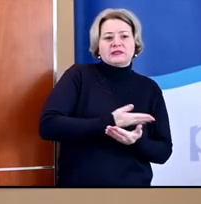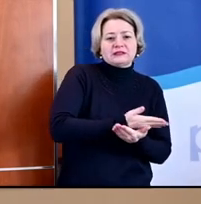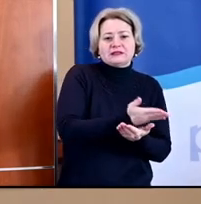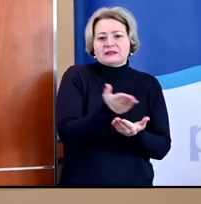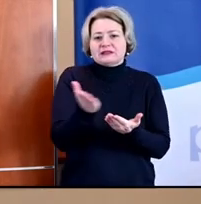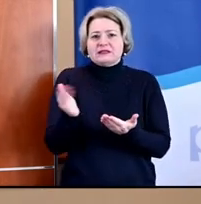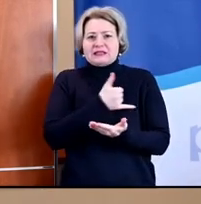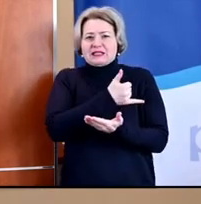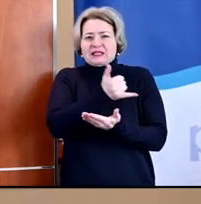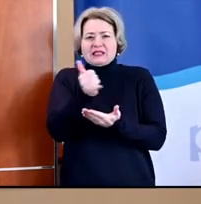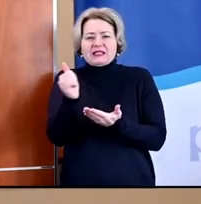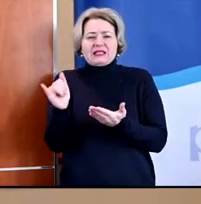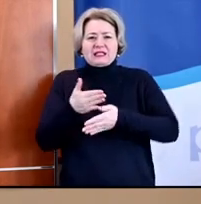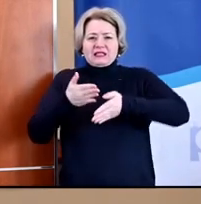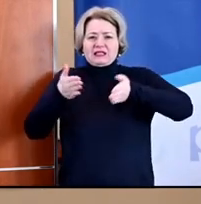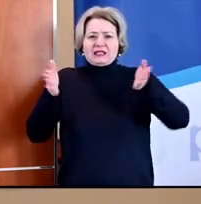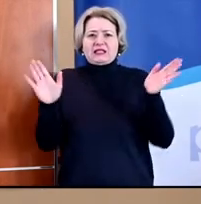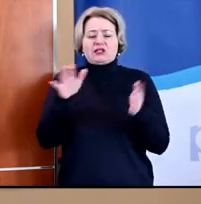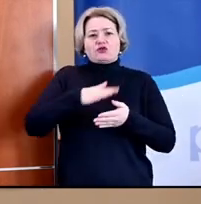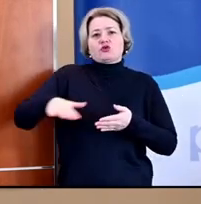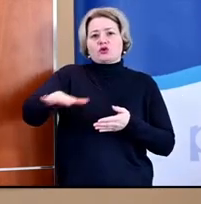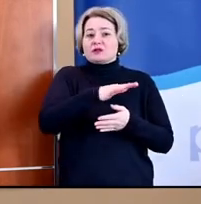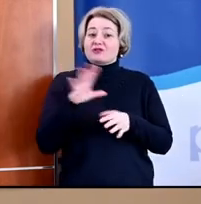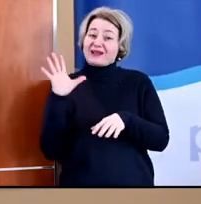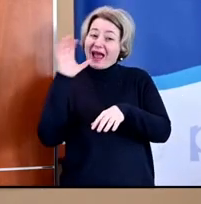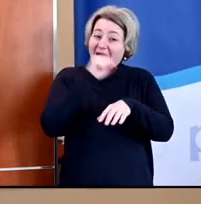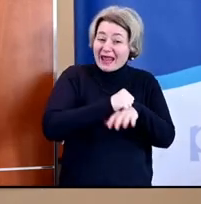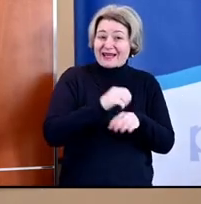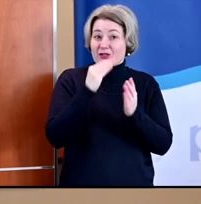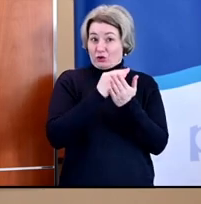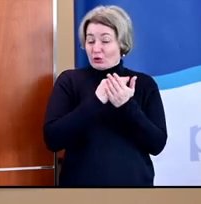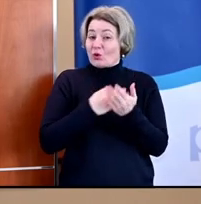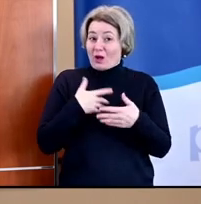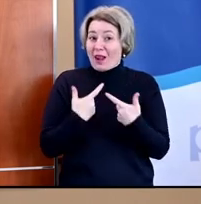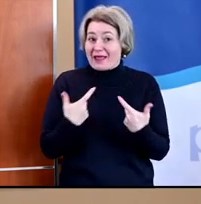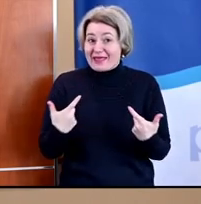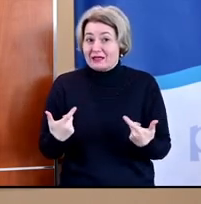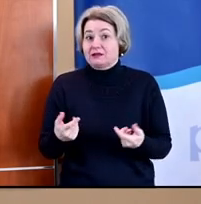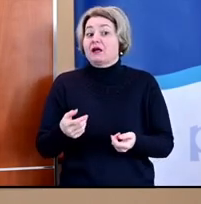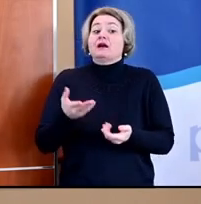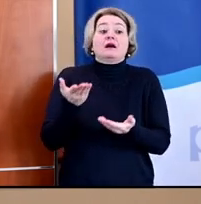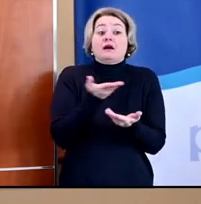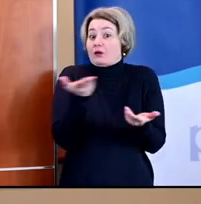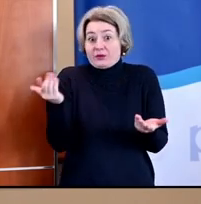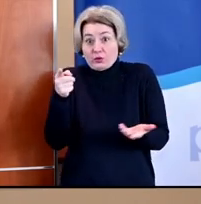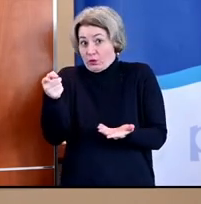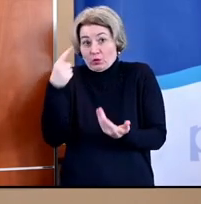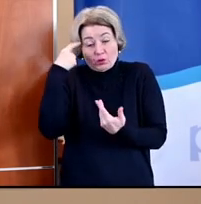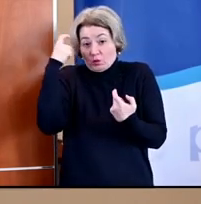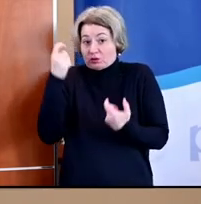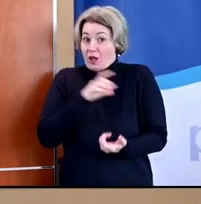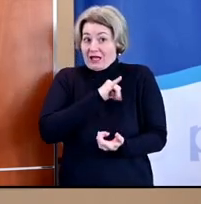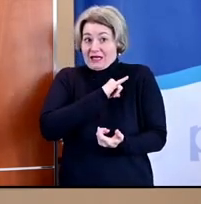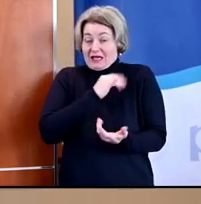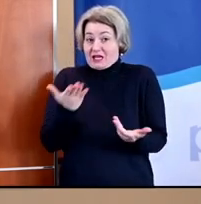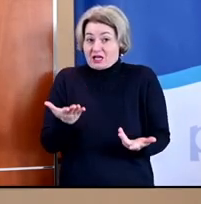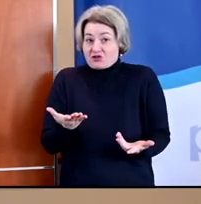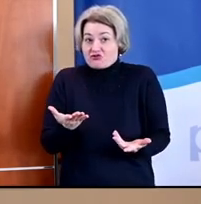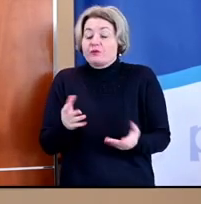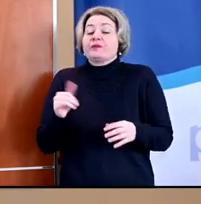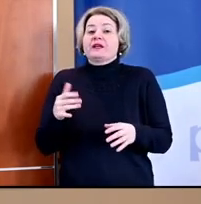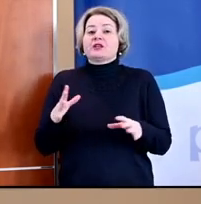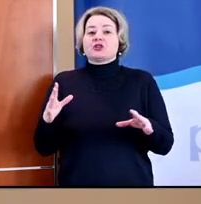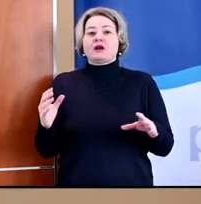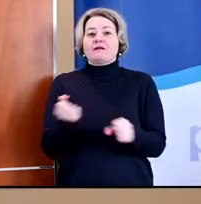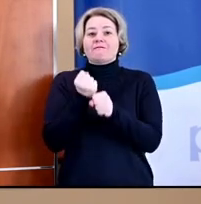elérhetővé váljanak azok a programok amik számunkra érdekesek és megszólítják őket illetve törekedjünk a fenntarthatóságra